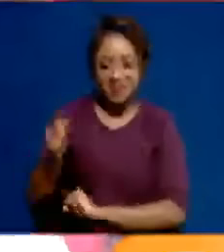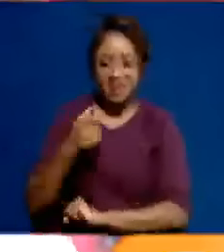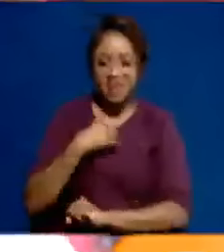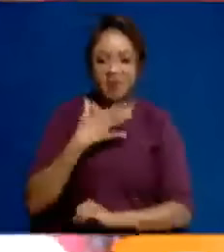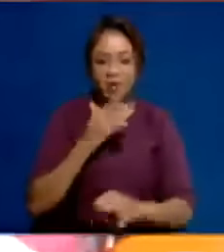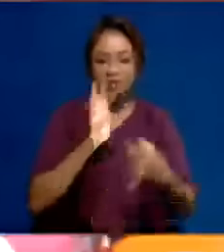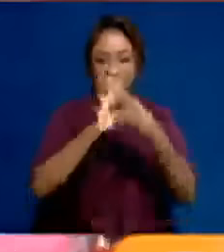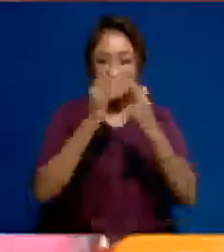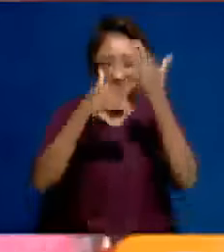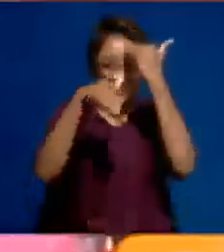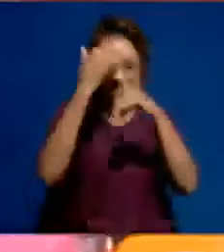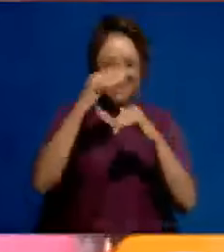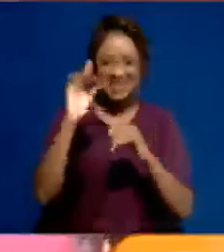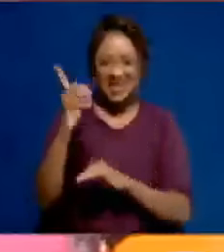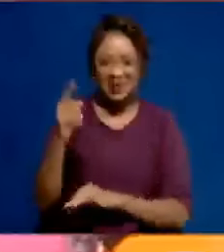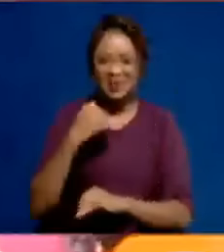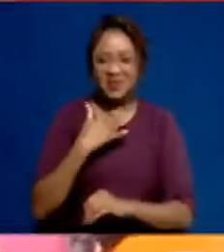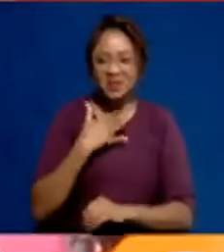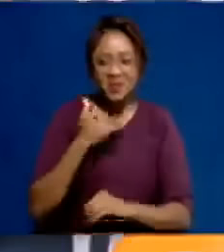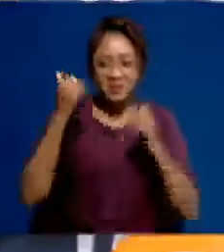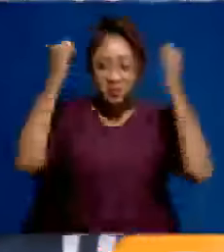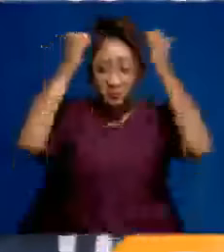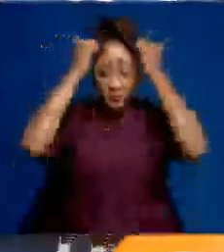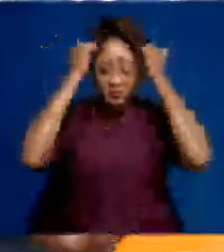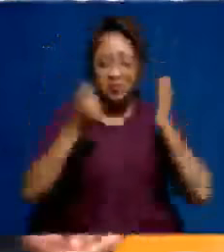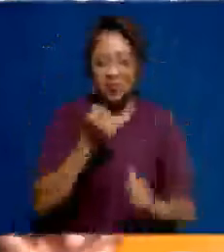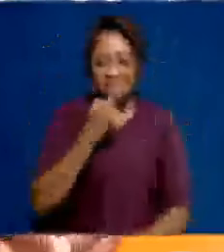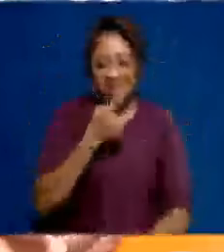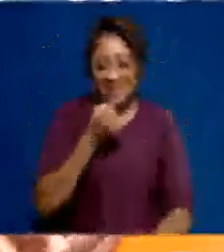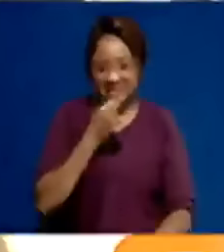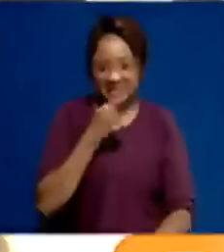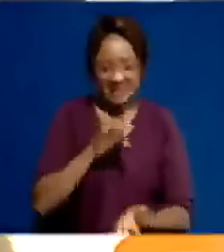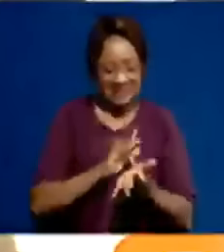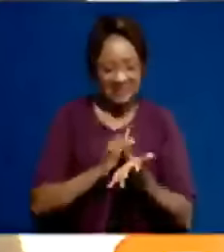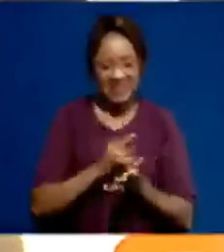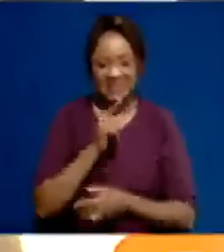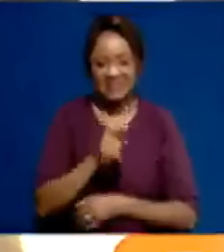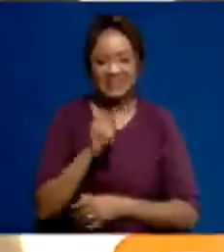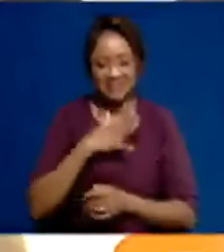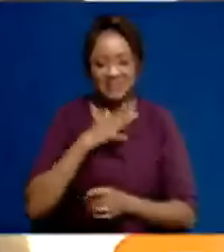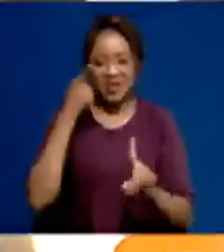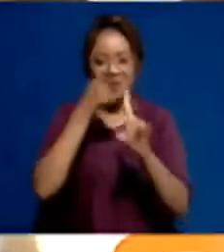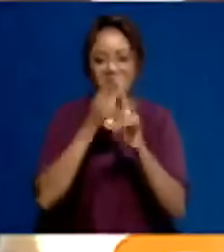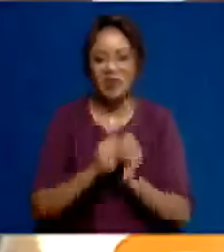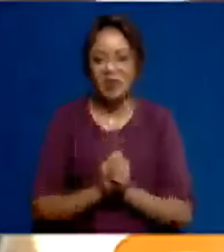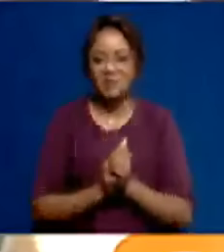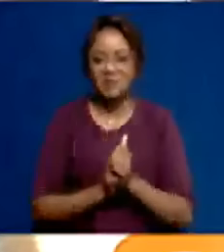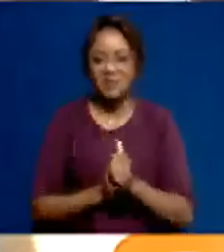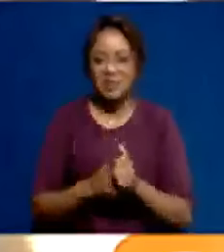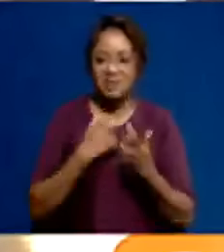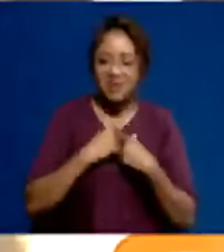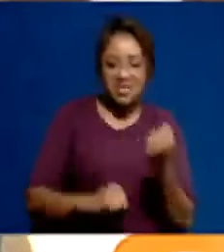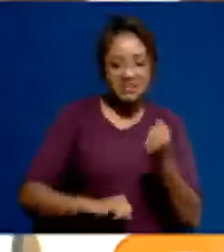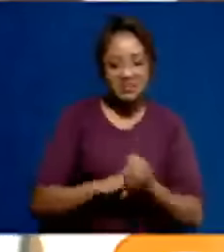Nairobi and pursue a bachelor's degree in medicine, and that is the passion I have. Ilikuwa na support maadhi ya chakura